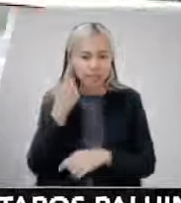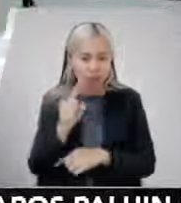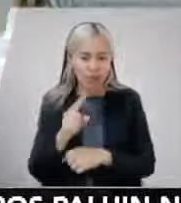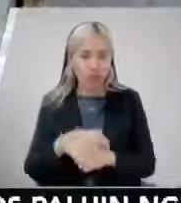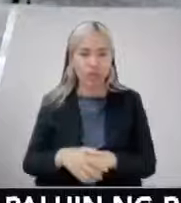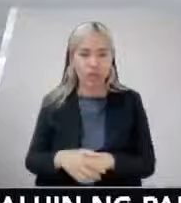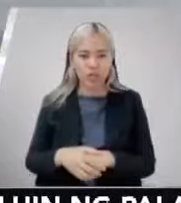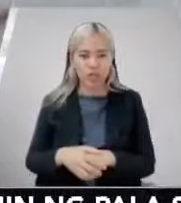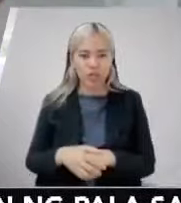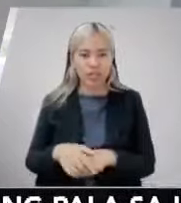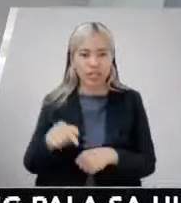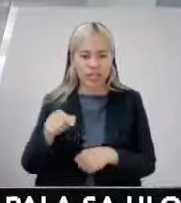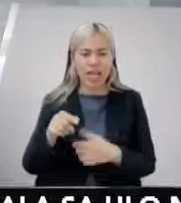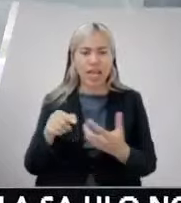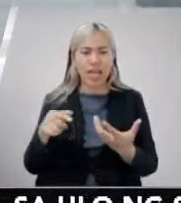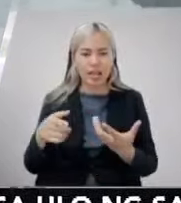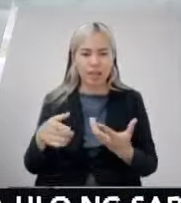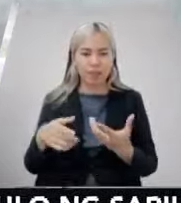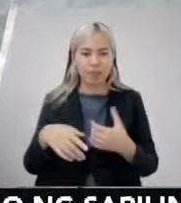embalsamador.